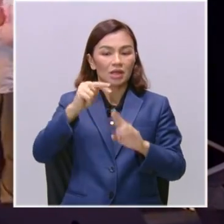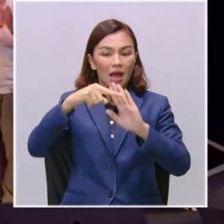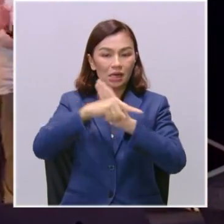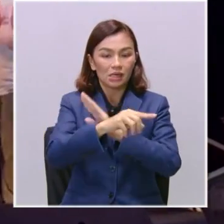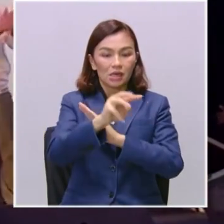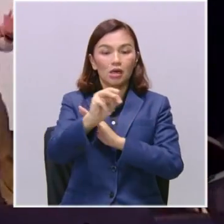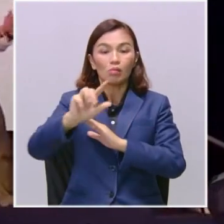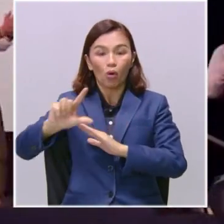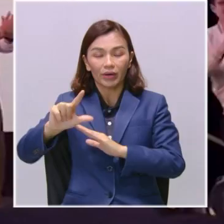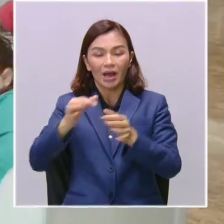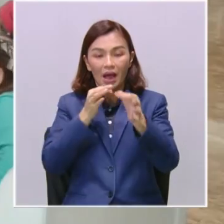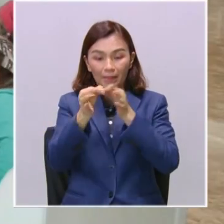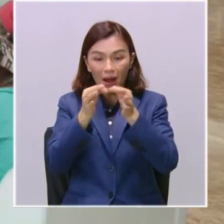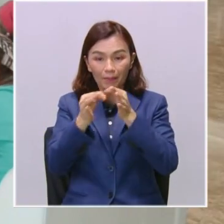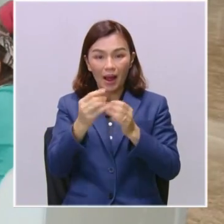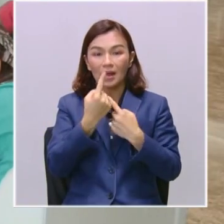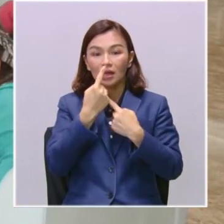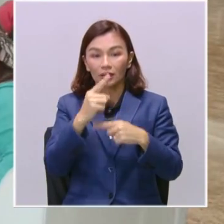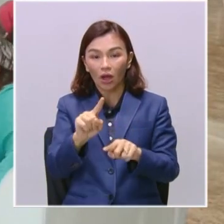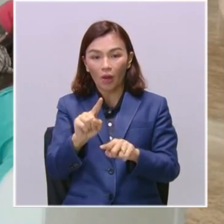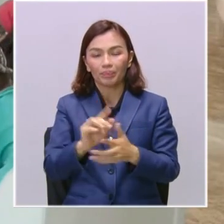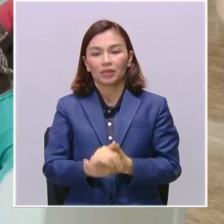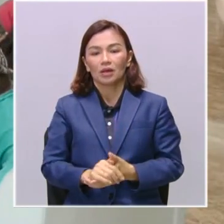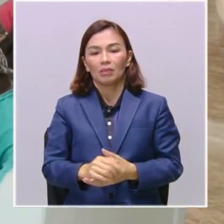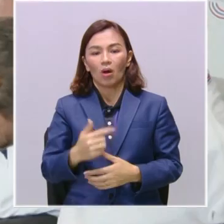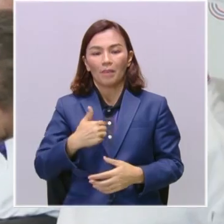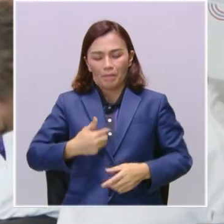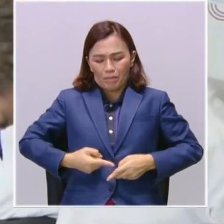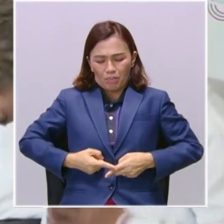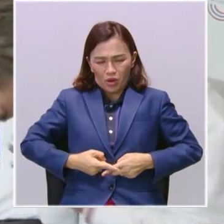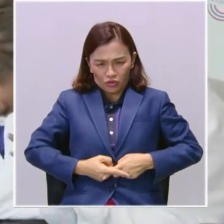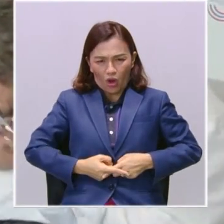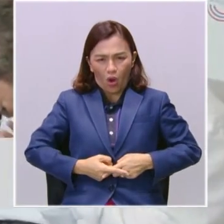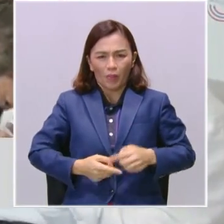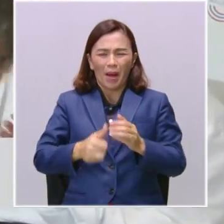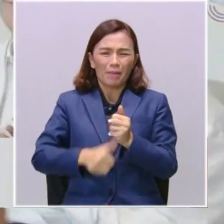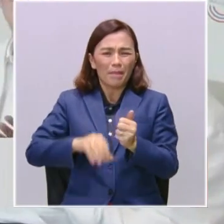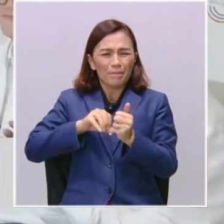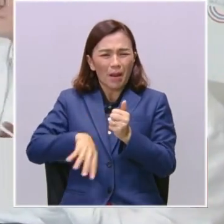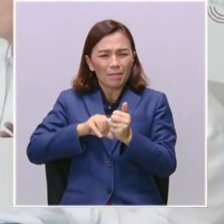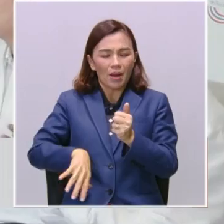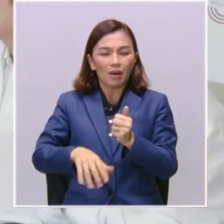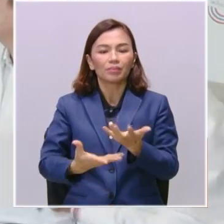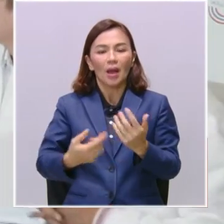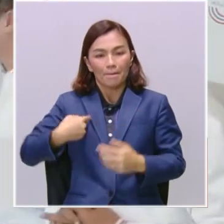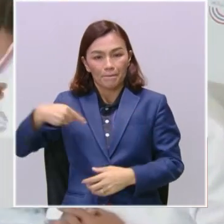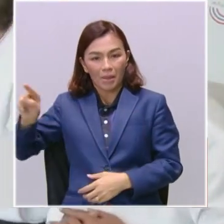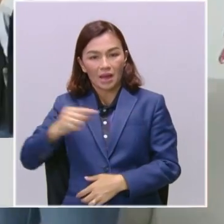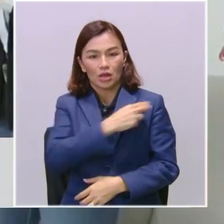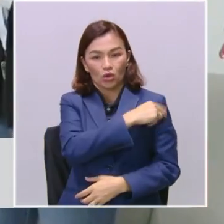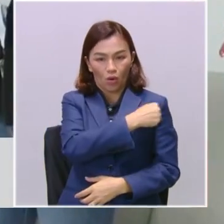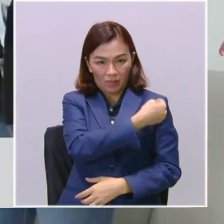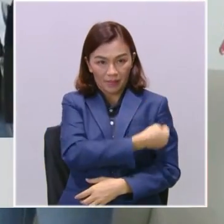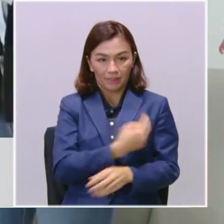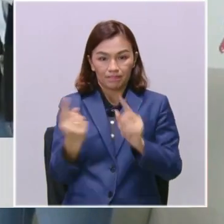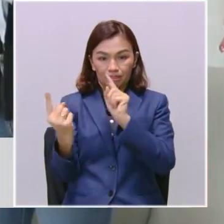ทีปราศัยย่อยที่ศูนย์เยาวชนหลักสี่นะคะว่าตนเองมีอาการปวดท้องและท้องเสียอย่างหนักต้องไปโรงพยาบาลเพื่อพบ